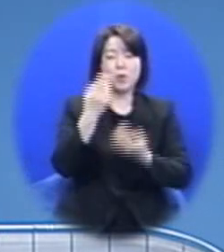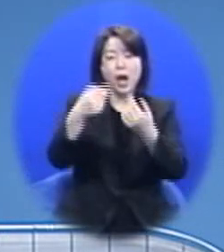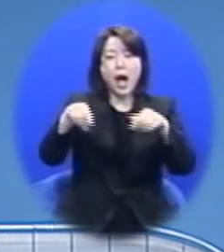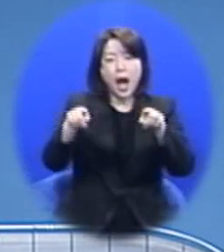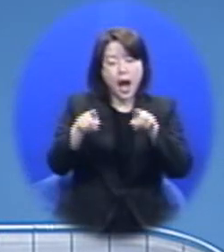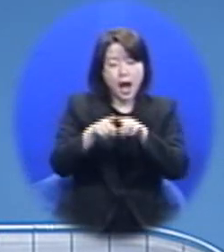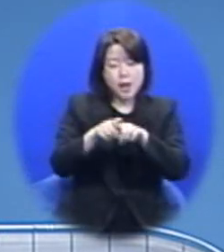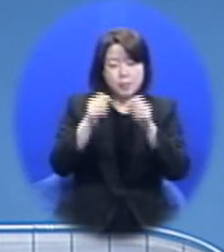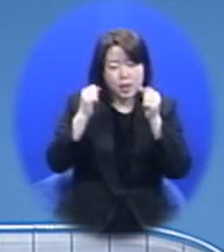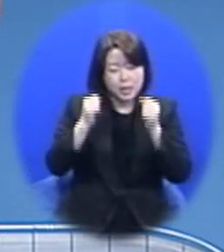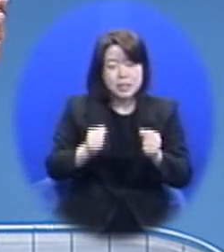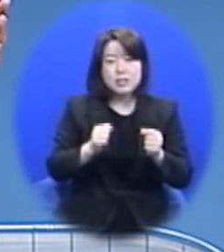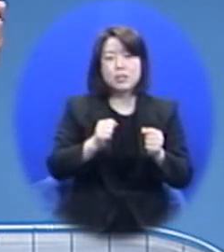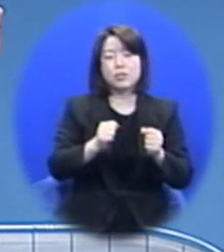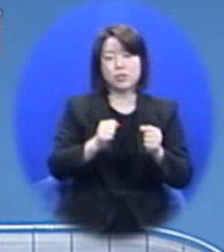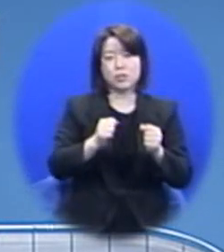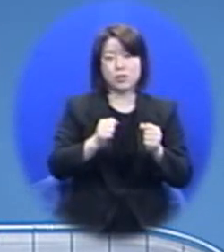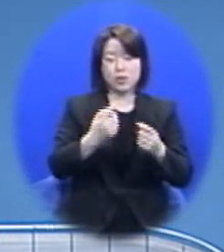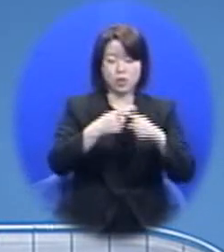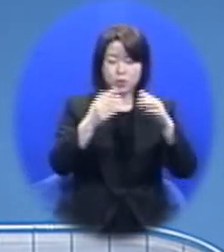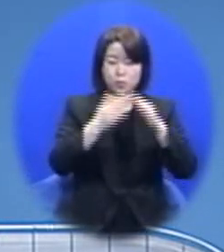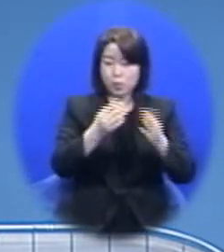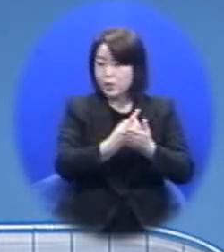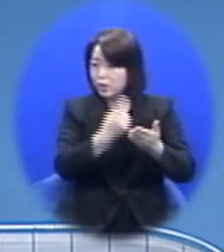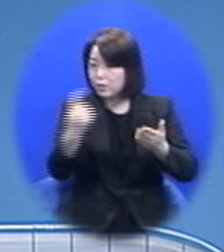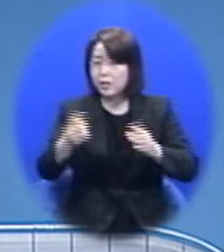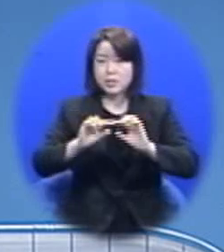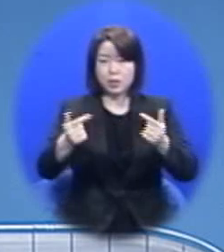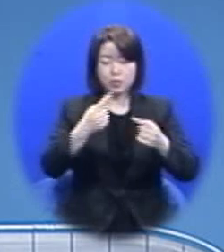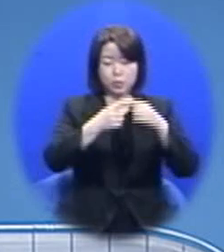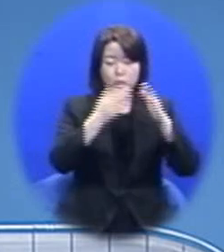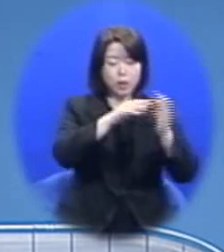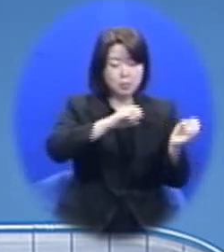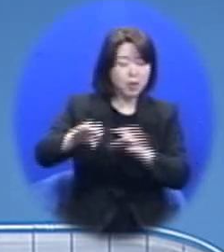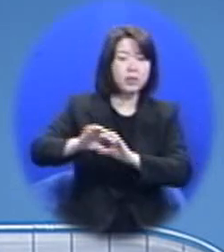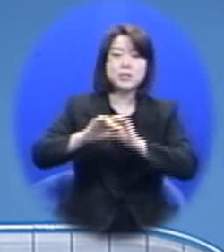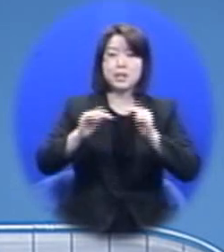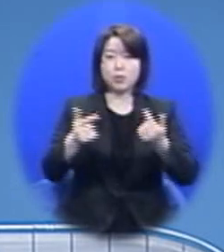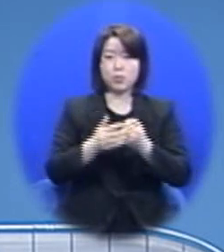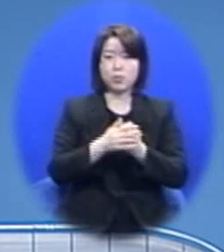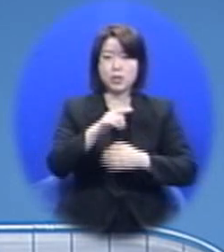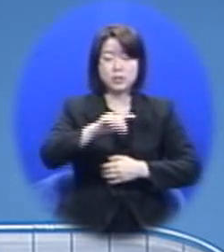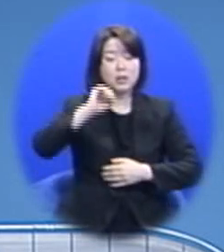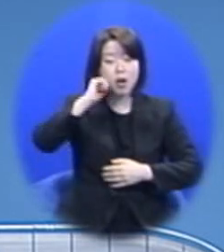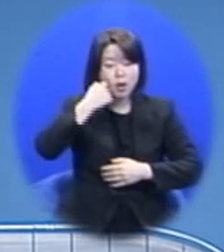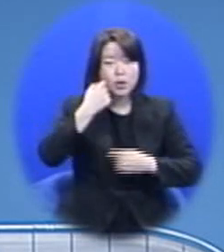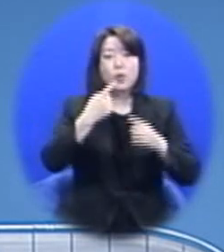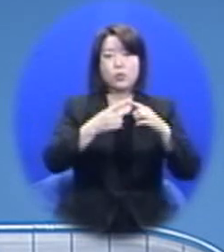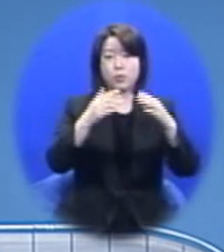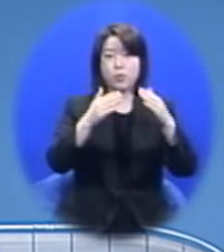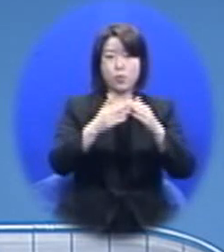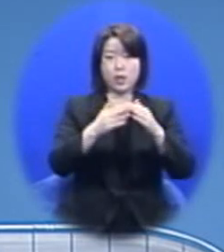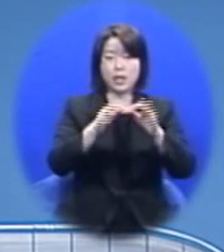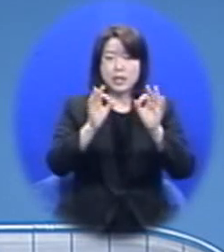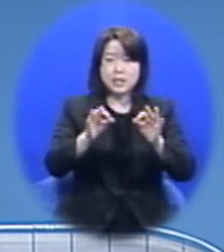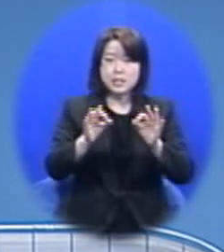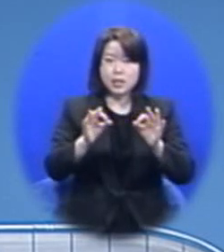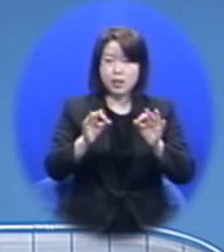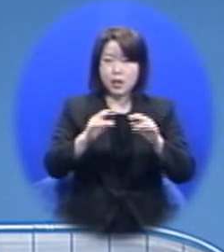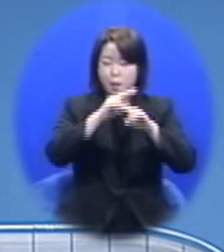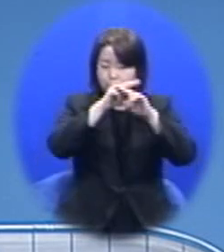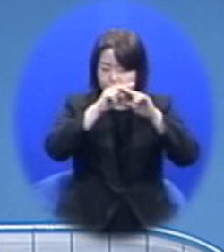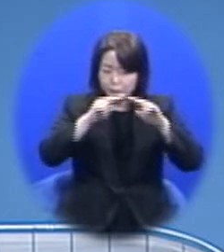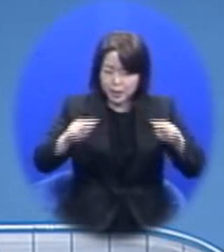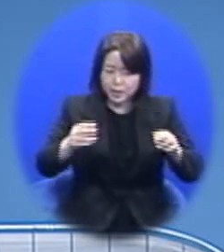있어주는 것, 교회 떠나지 않고 교회 버리지 않고, 그 어려운 교회인데 이제 파산하기